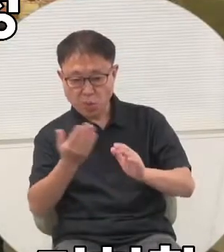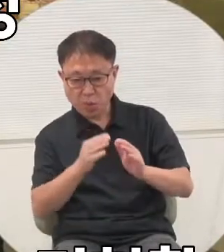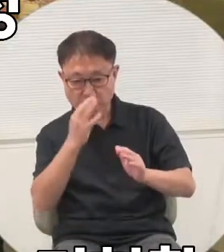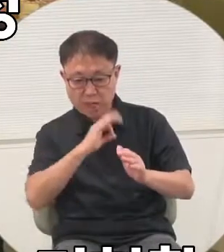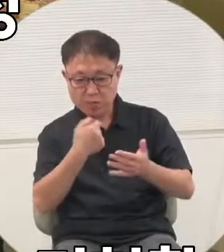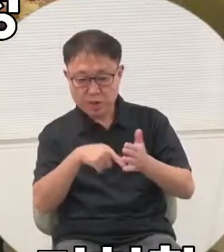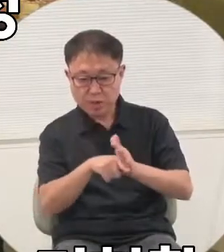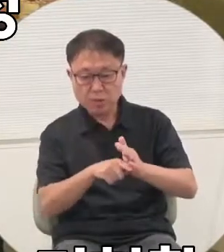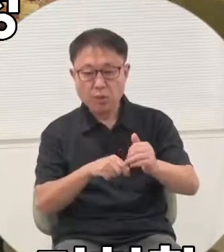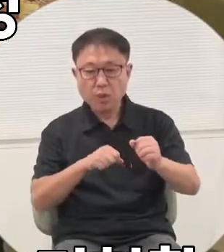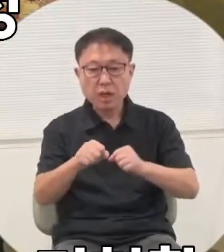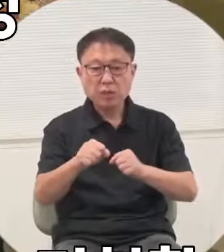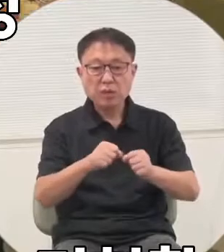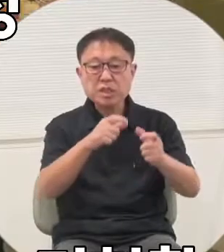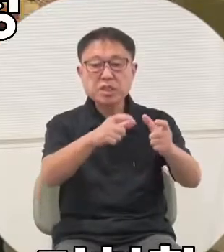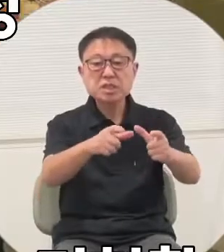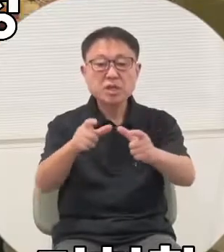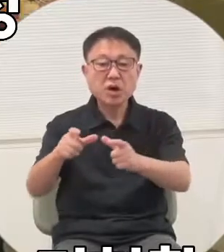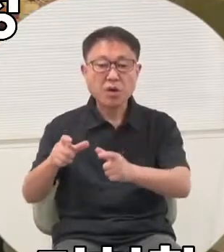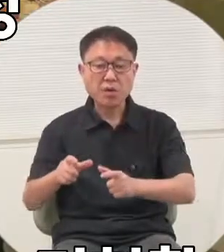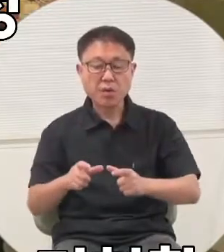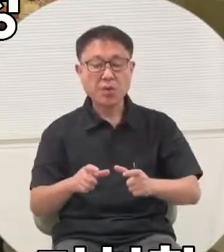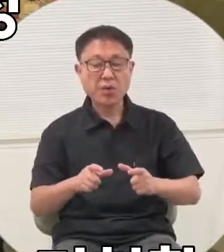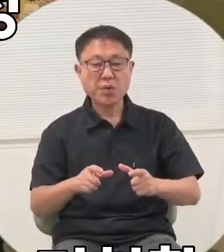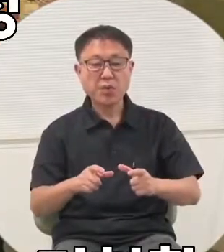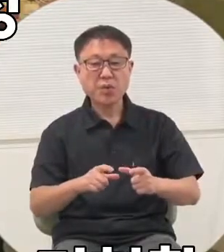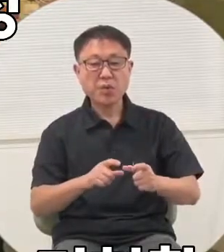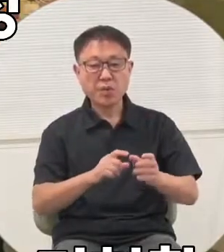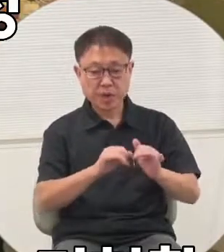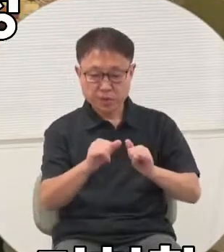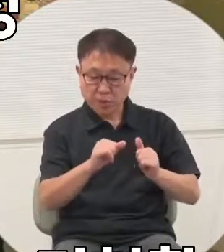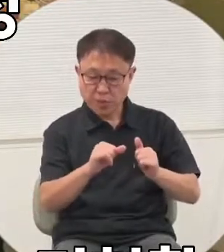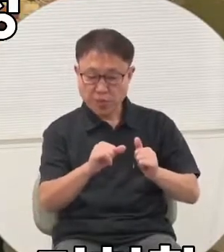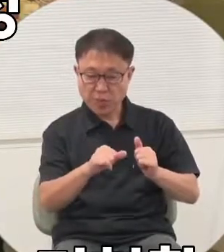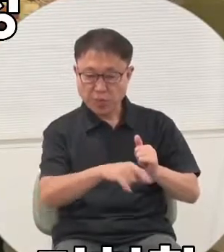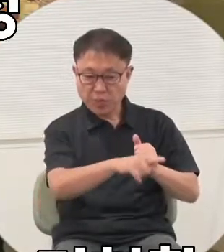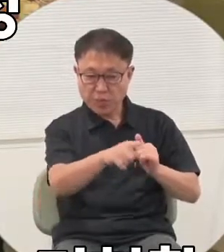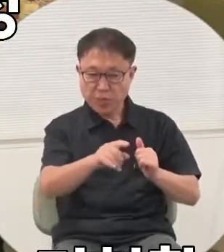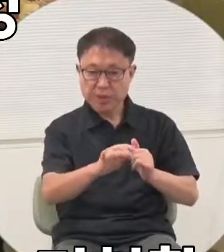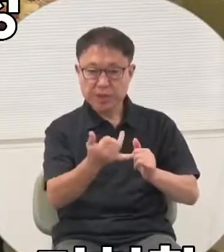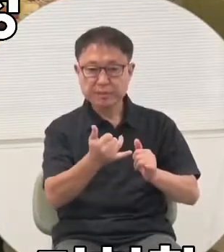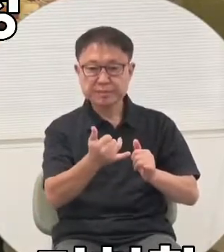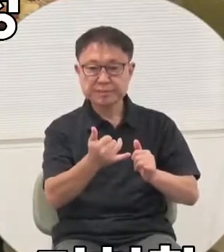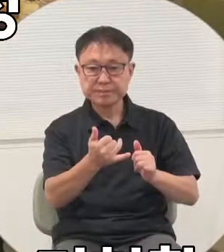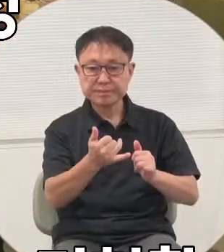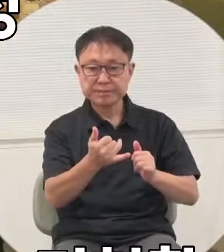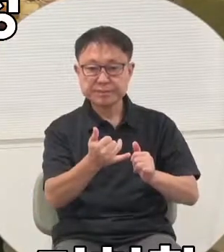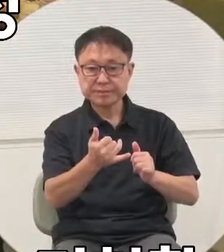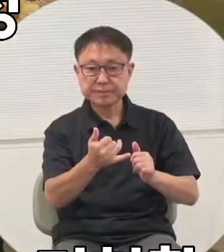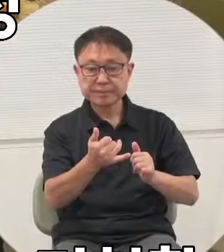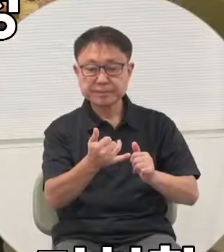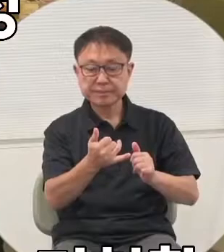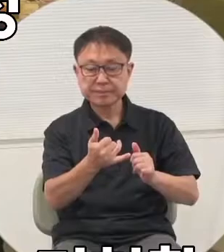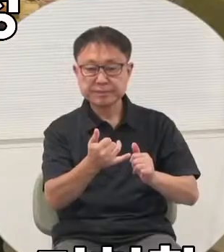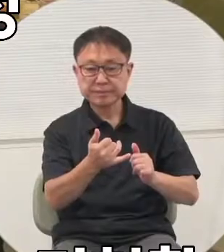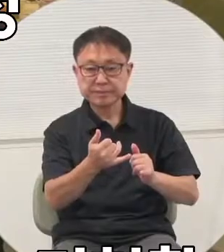활동, 지역에 이제 여러 활동들을 하시는 그 부분이 대표님도